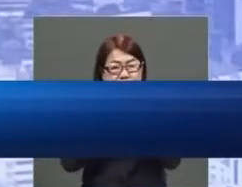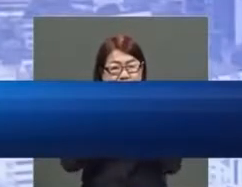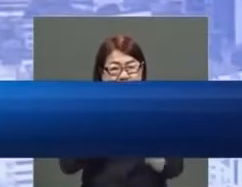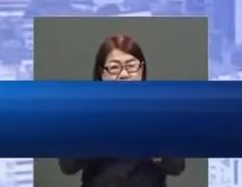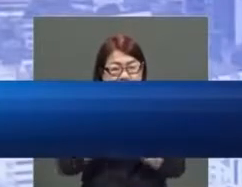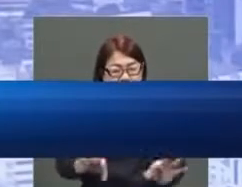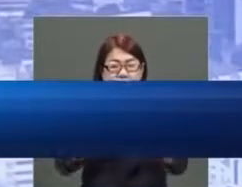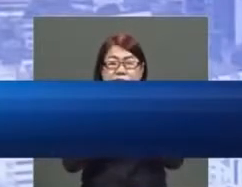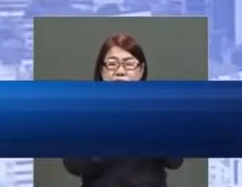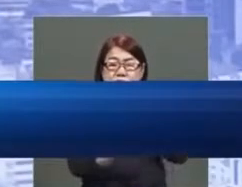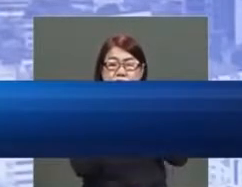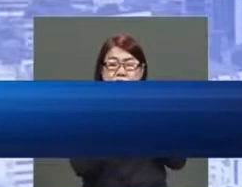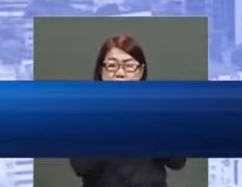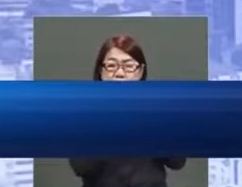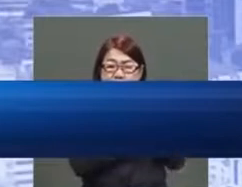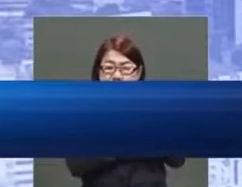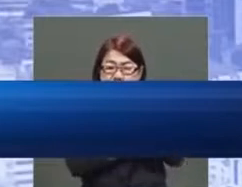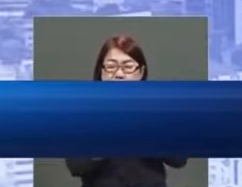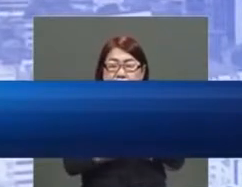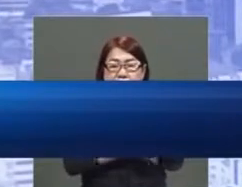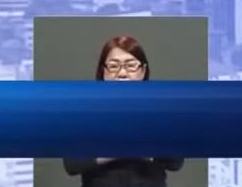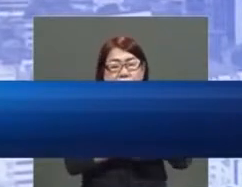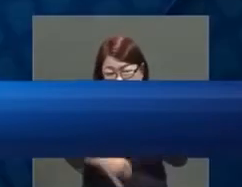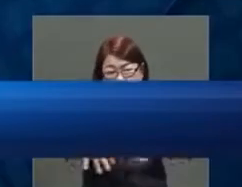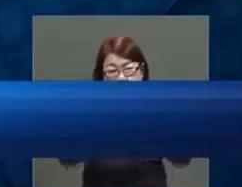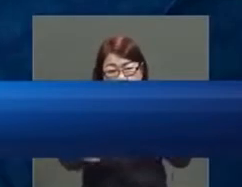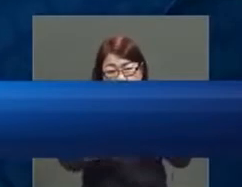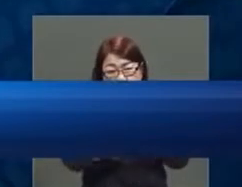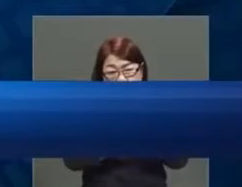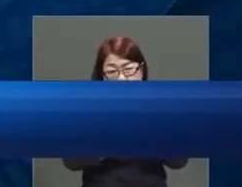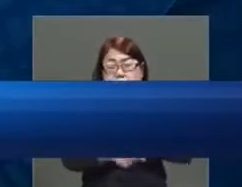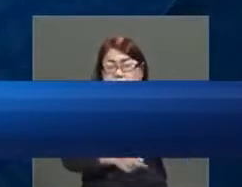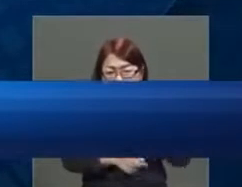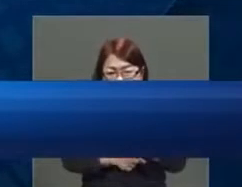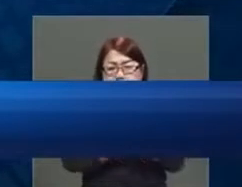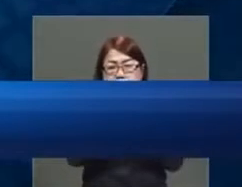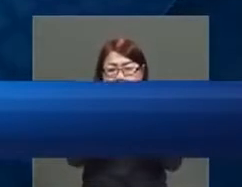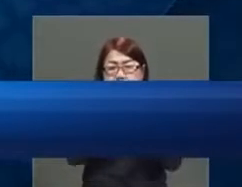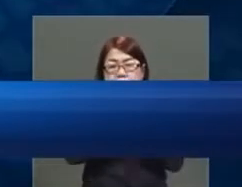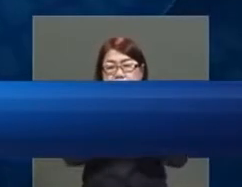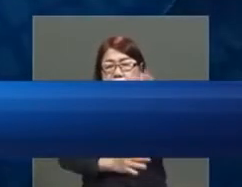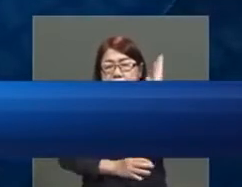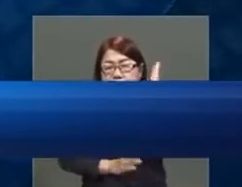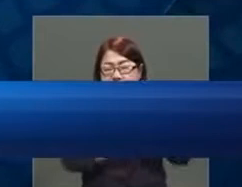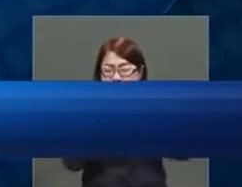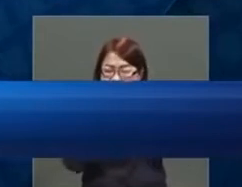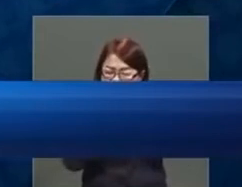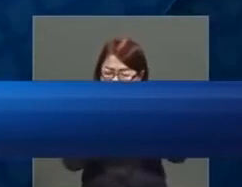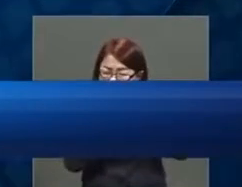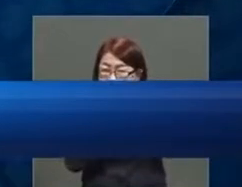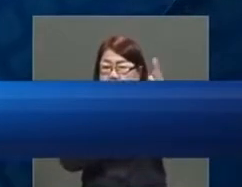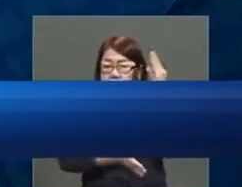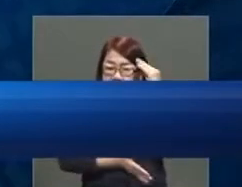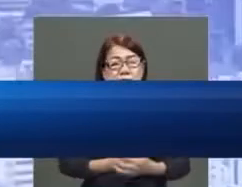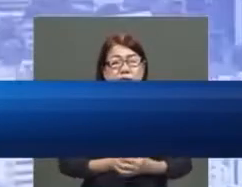ครับมานำเสนอในระยะแรกที่จะมีการฉีดวัคซีนให้กับคน 3กลุ่มก็ได้แก่บุคลากรทางการแพทย์ทั้งรัฐและเอกชน